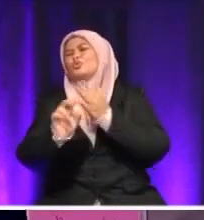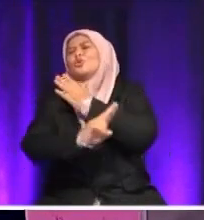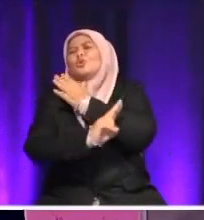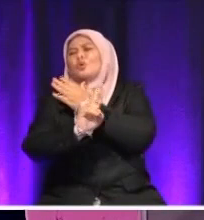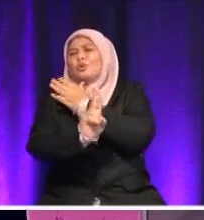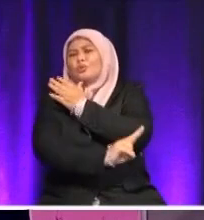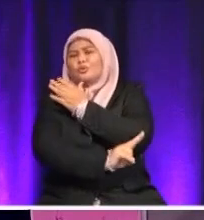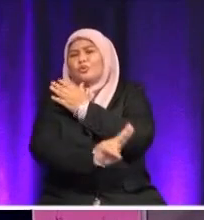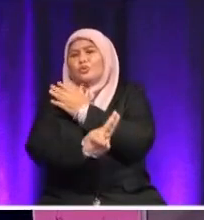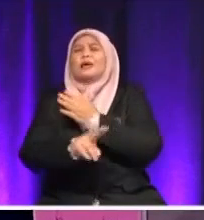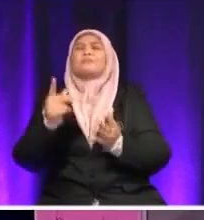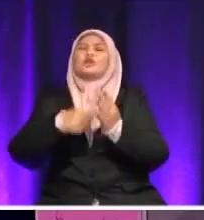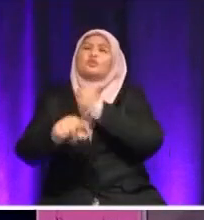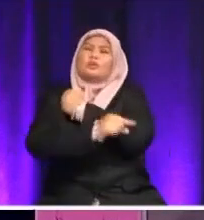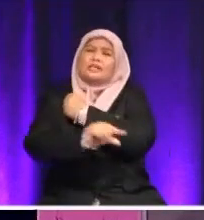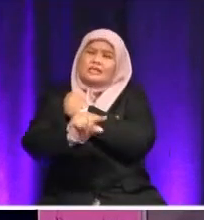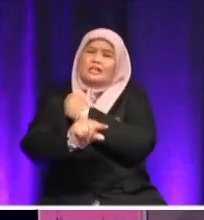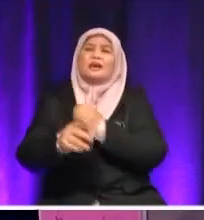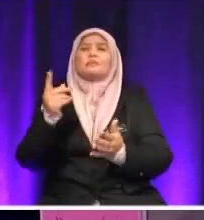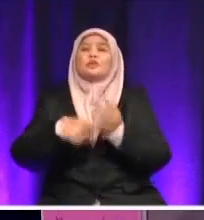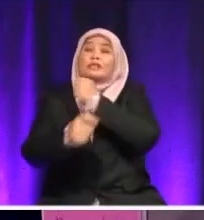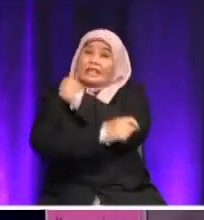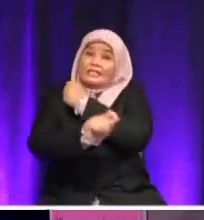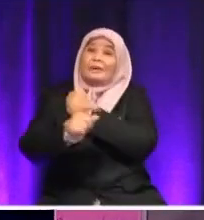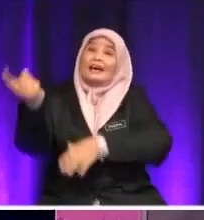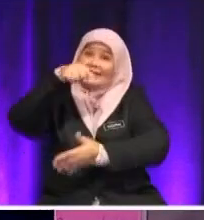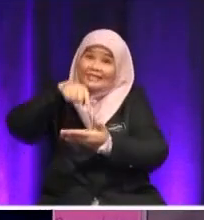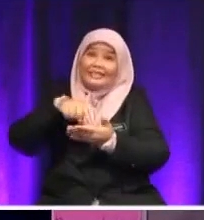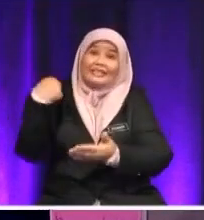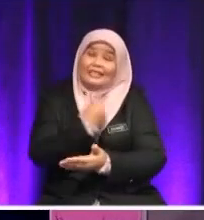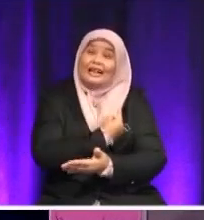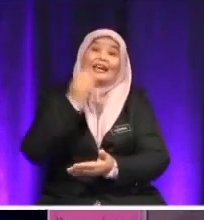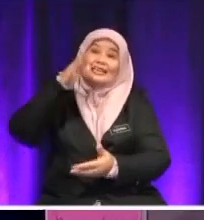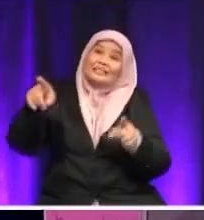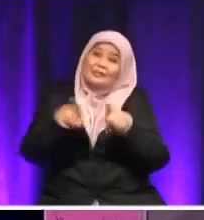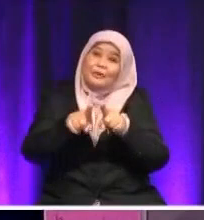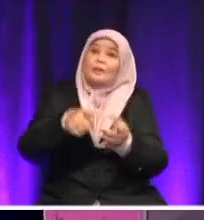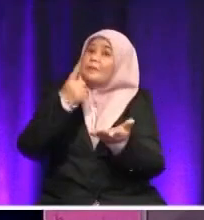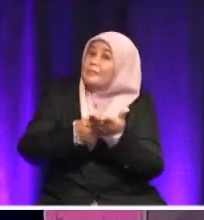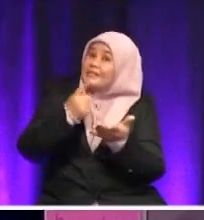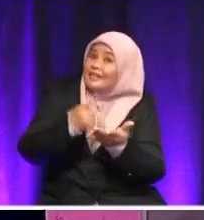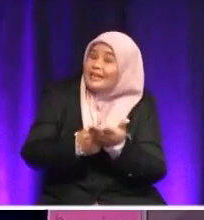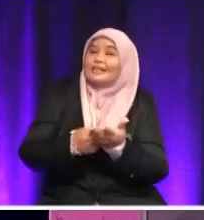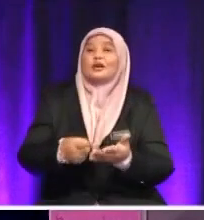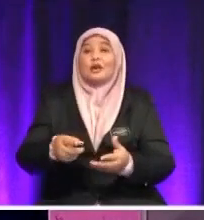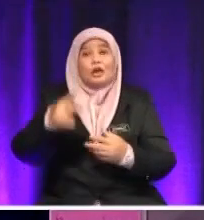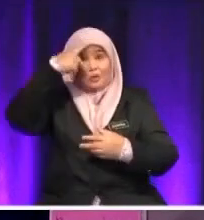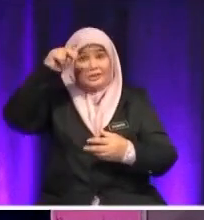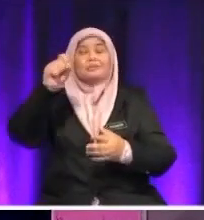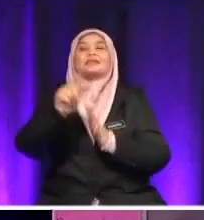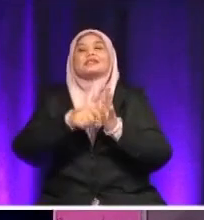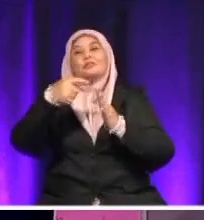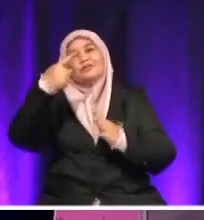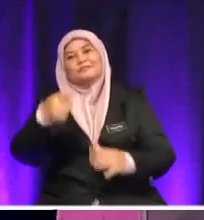dia qisas, apa dia takzir. Jadi hari ini kita akan sama-sama membincangkan tentang konsep tersebut. Baik